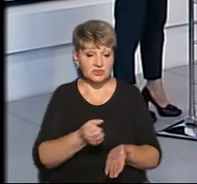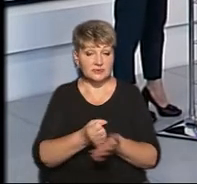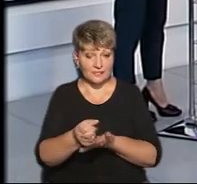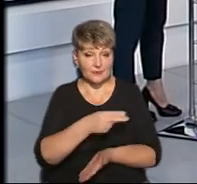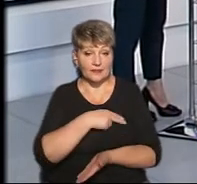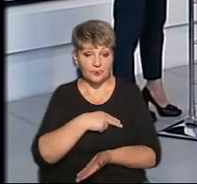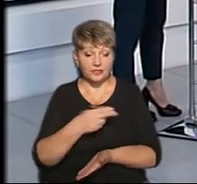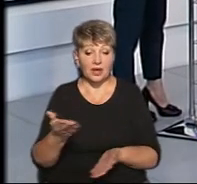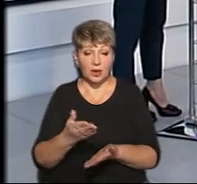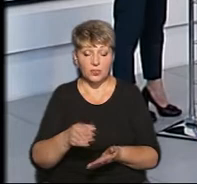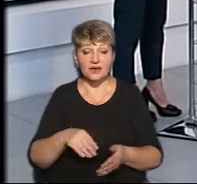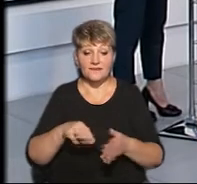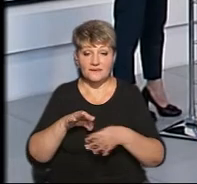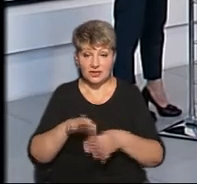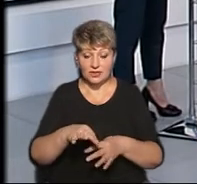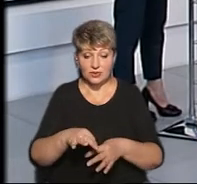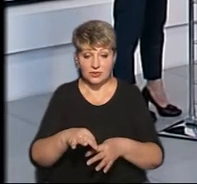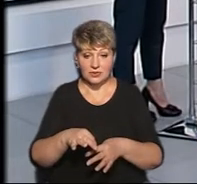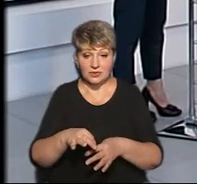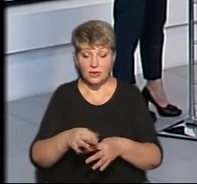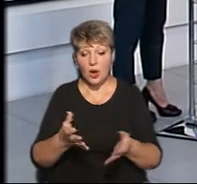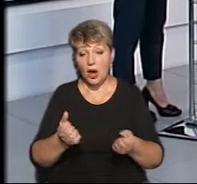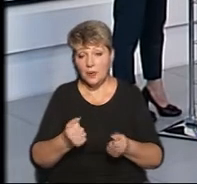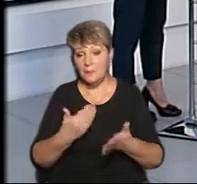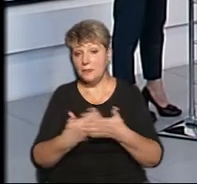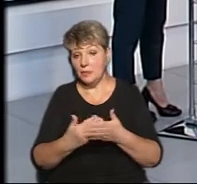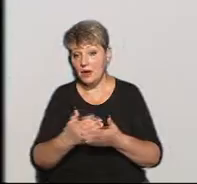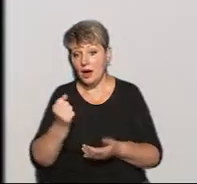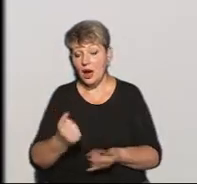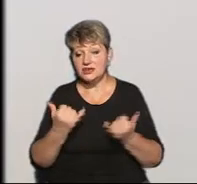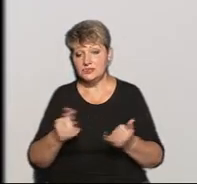список до міської ради, пан Воромо, отримав підозру, а сьогодні,